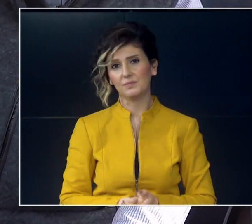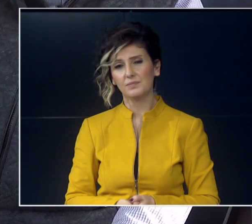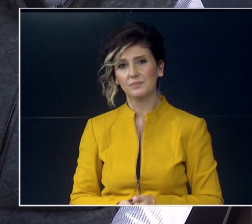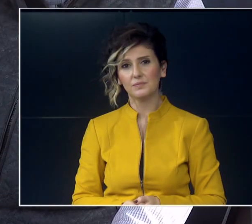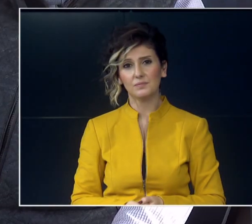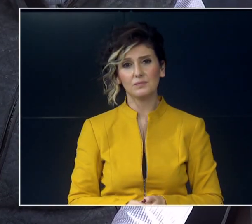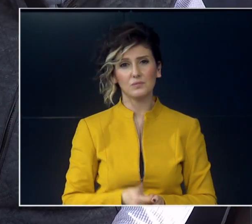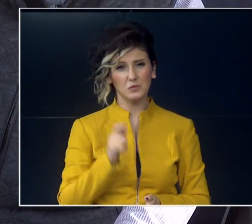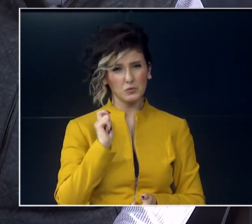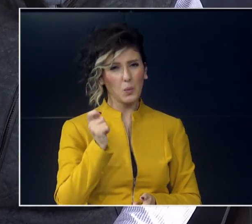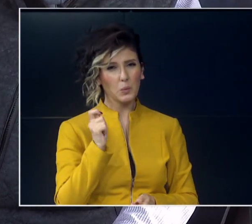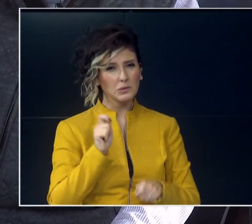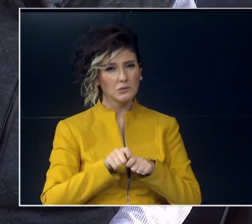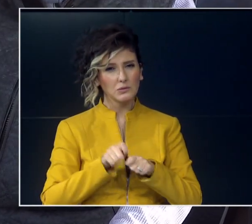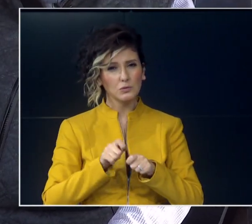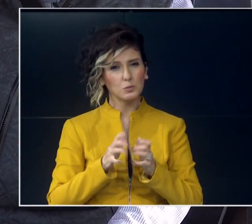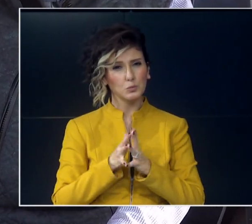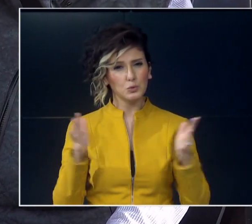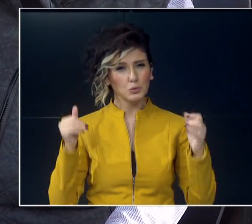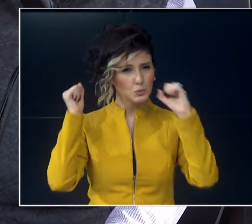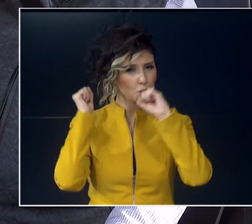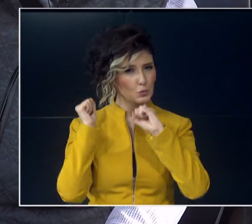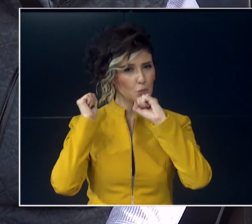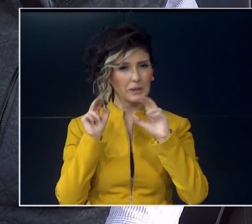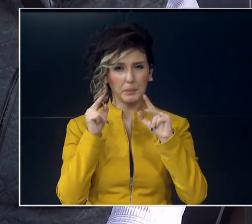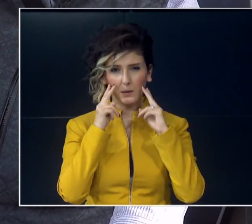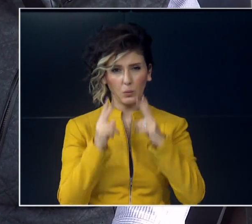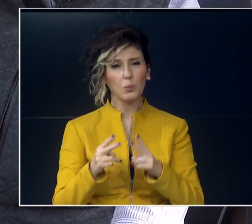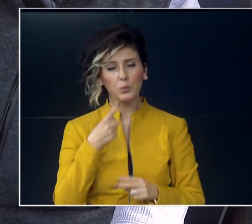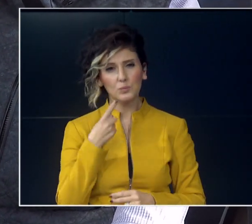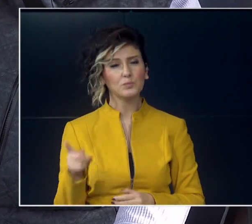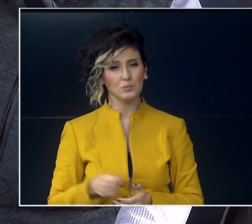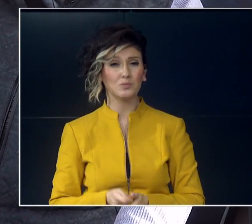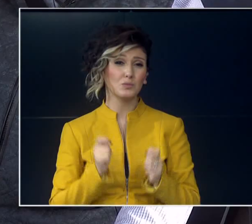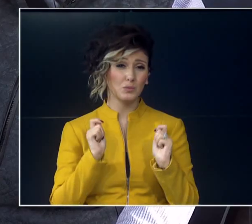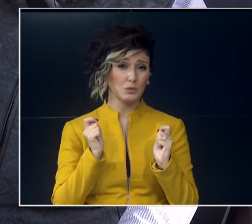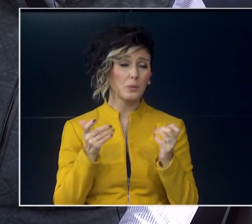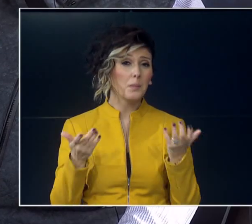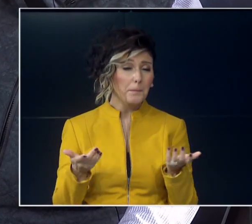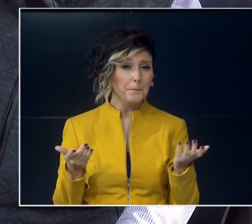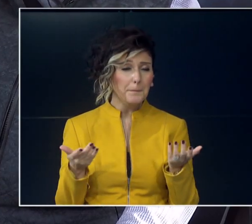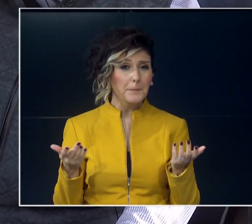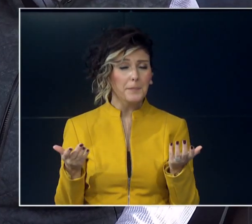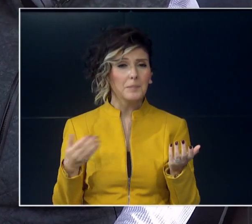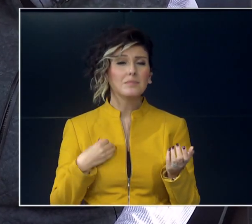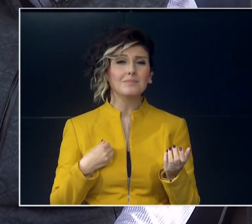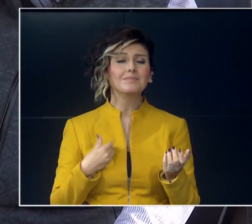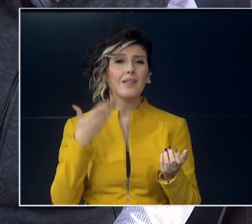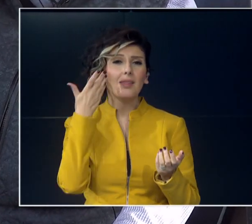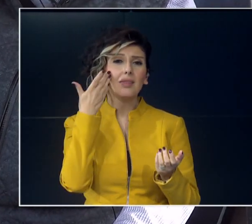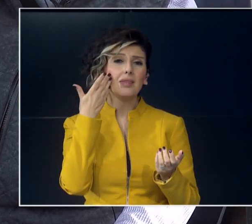Ve o çok zor bir iş, çok büyük bir yük bence. Tabii zor ama bir o kadar da onurlu bir